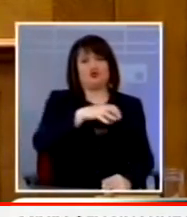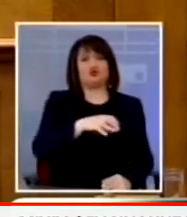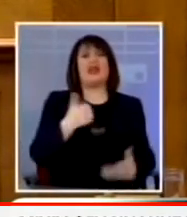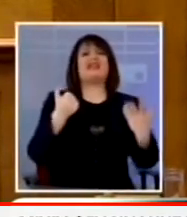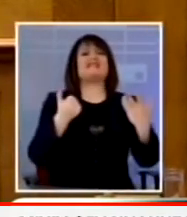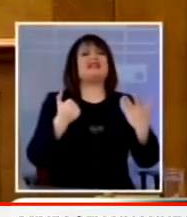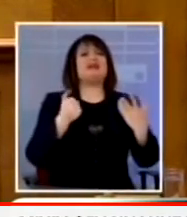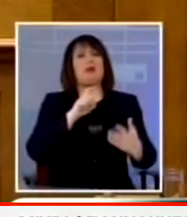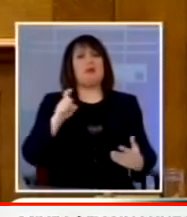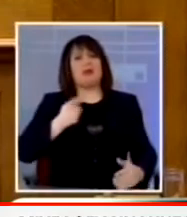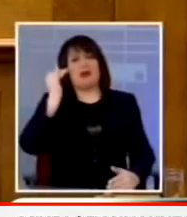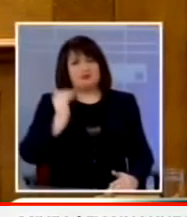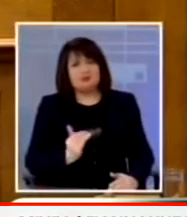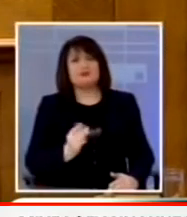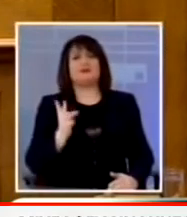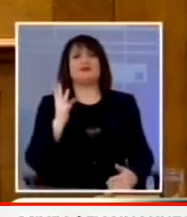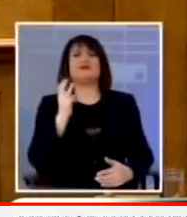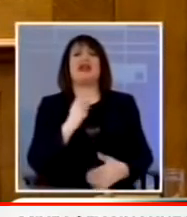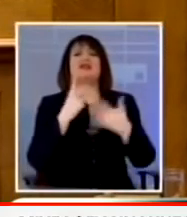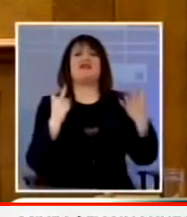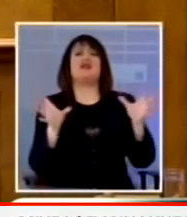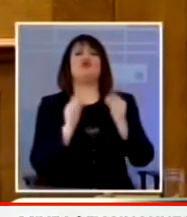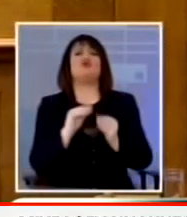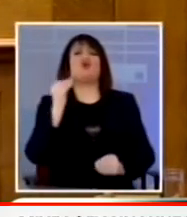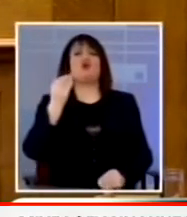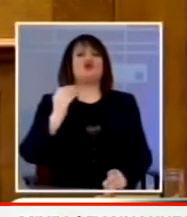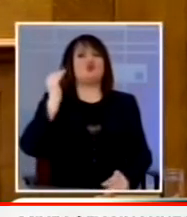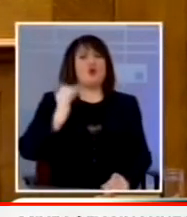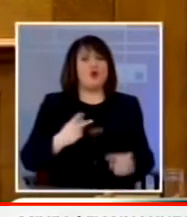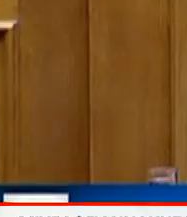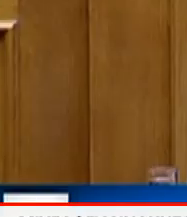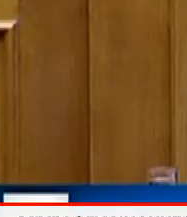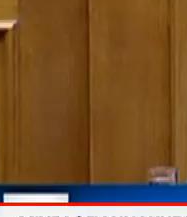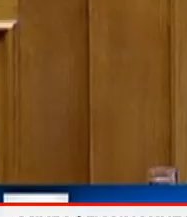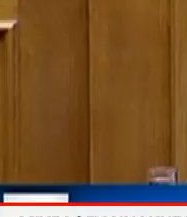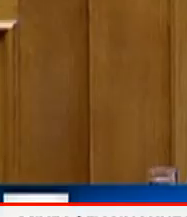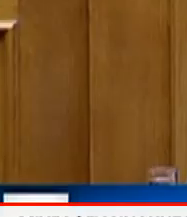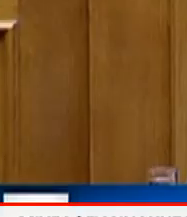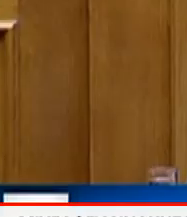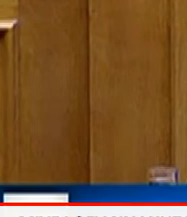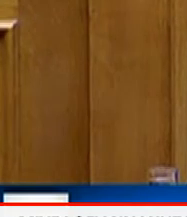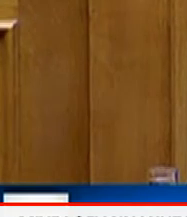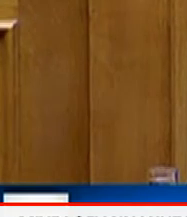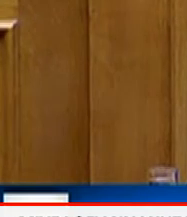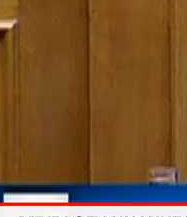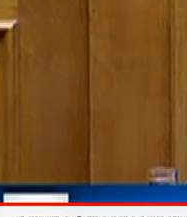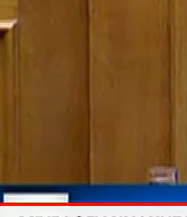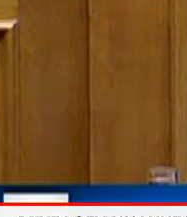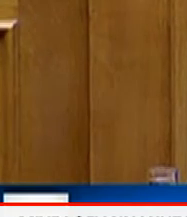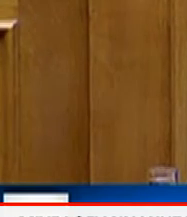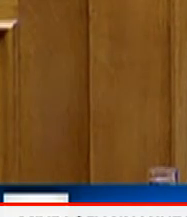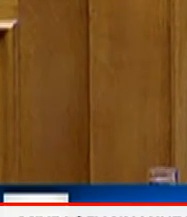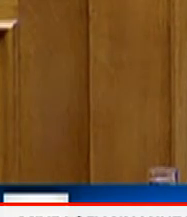ενδοχώρας. Ο Γιάννης Μιχαιλογιαννάκης βρέθηκε αμέσως μετά στο στόχαστρο του Βασίλη Κεκέρογλου. Και εσύ κύριε Μιχαιλογιαννάκη, είπαμε